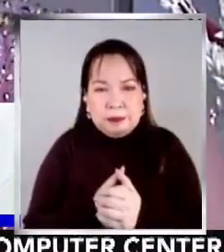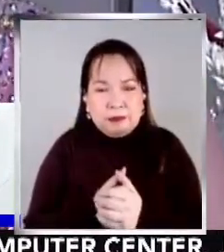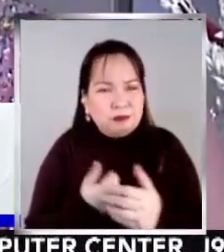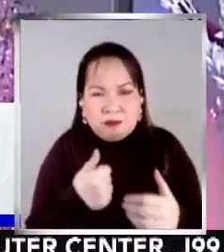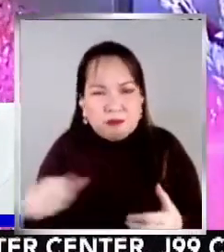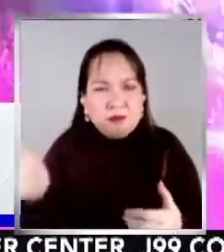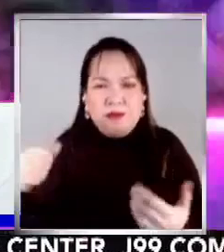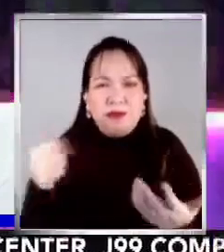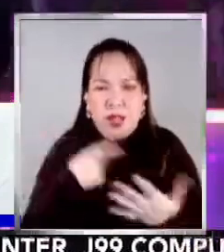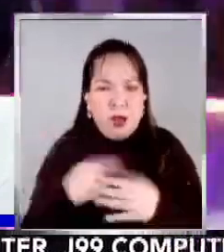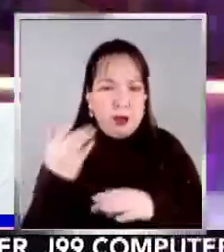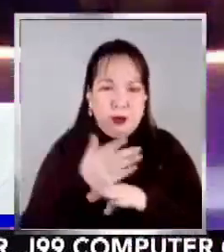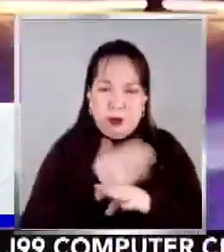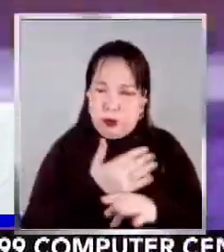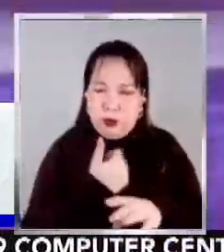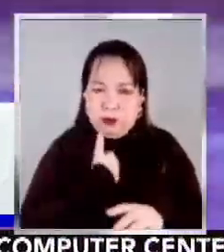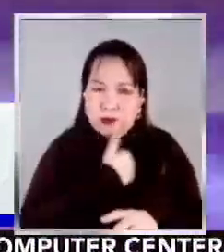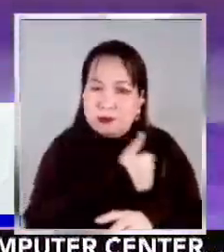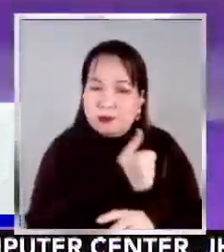improving ourselves.